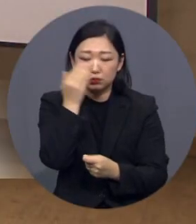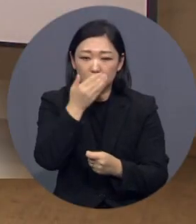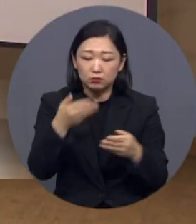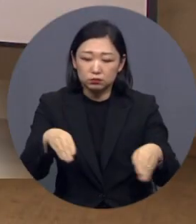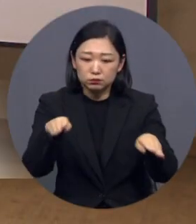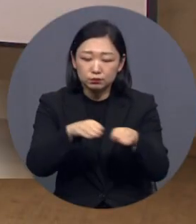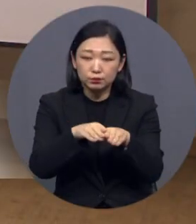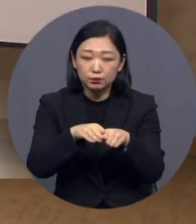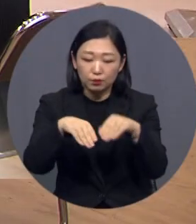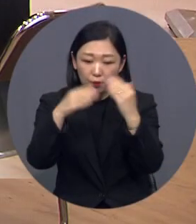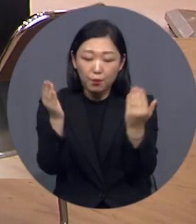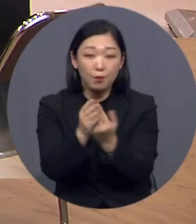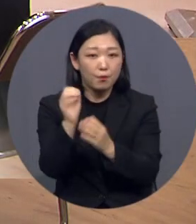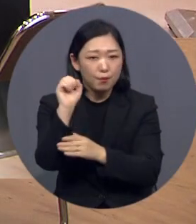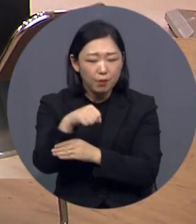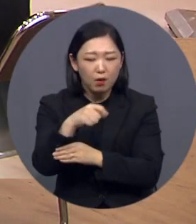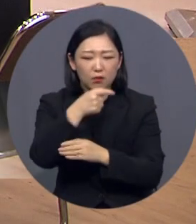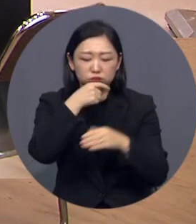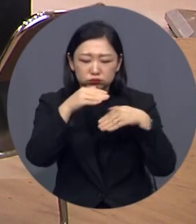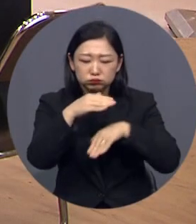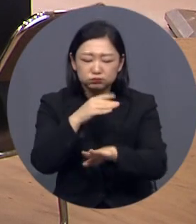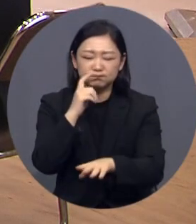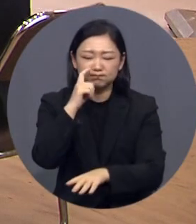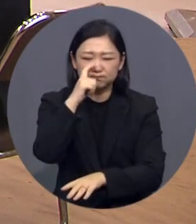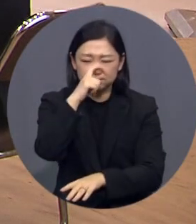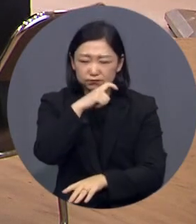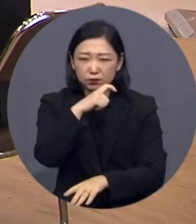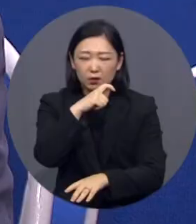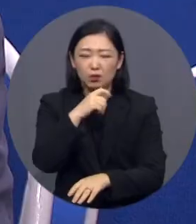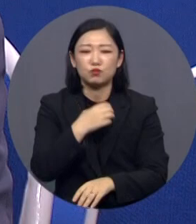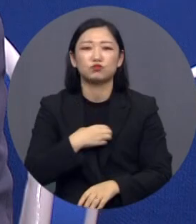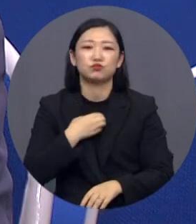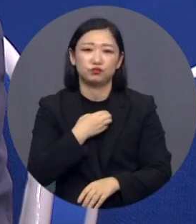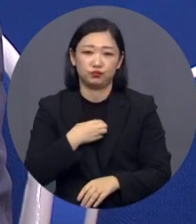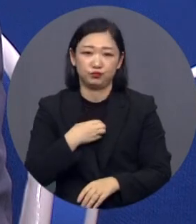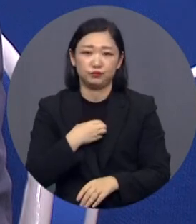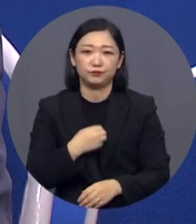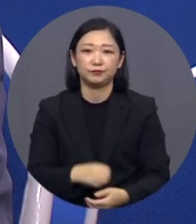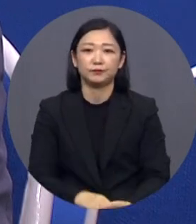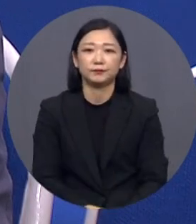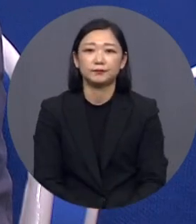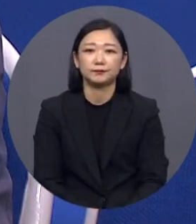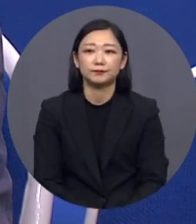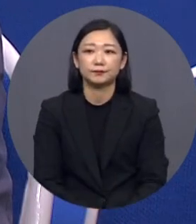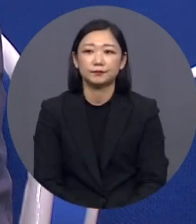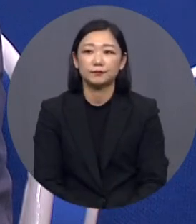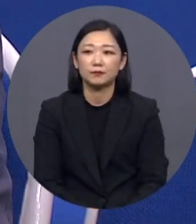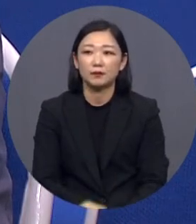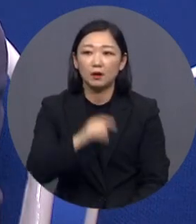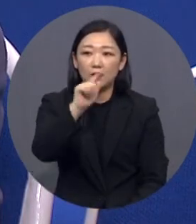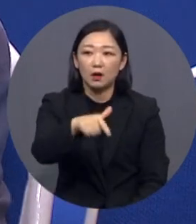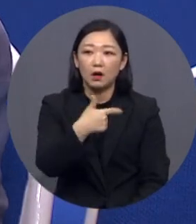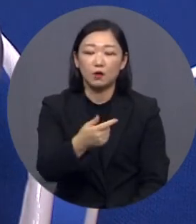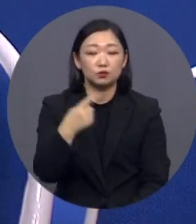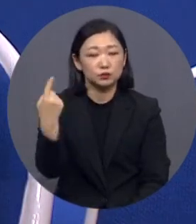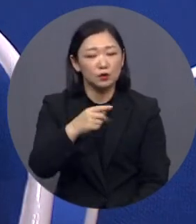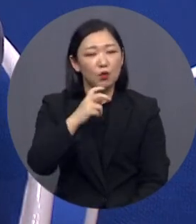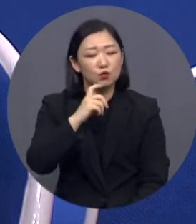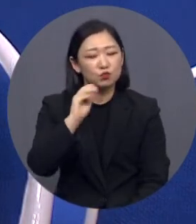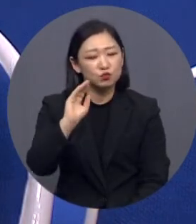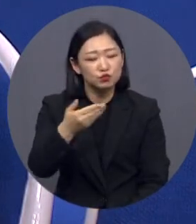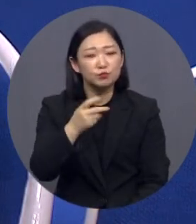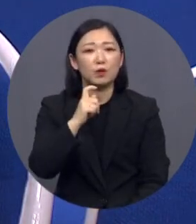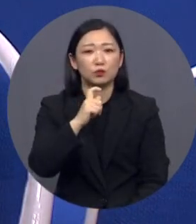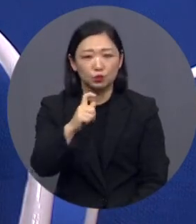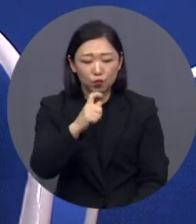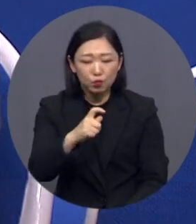허용되면 지하수 오염이 우려된다는 지적이 나왔습니다. 하루에 1,900톤을 뽑아요. 상소 모의를